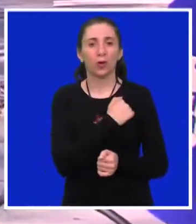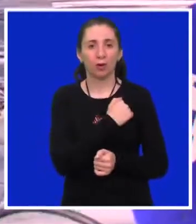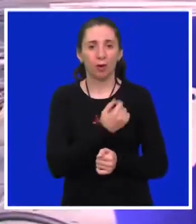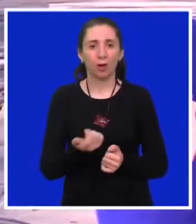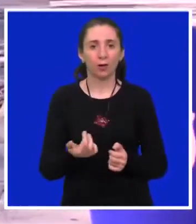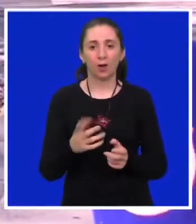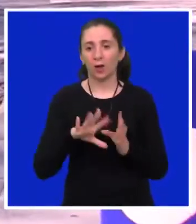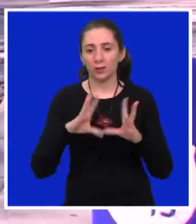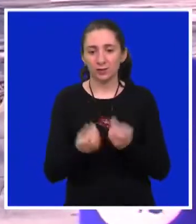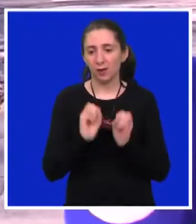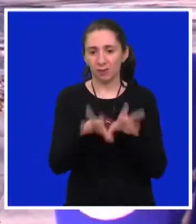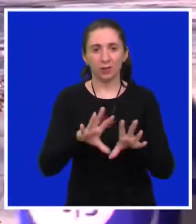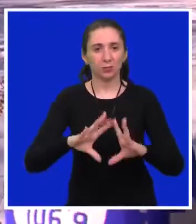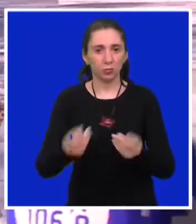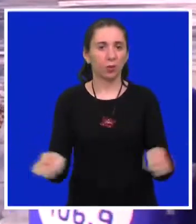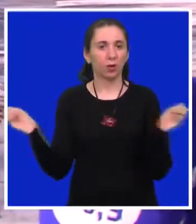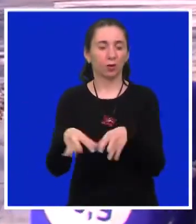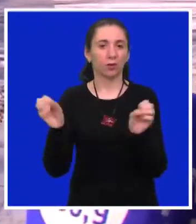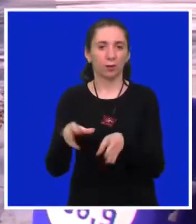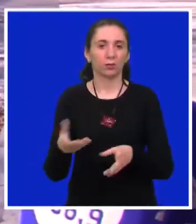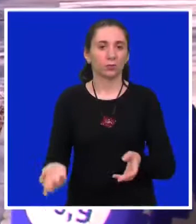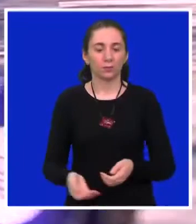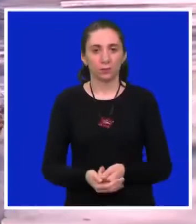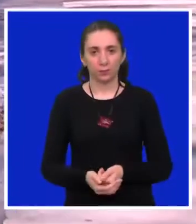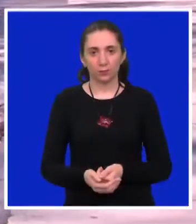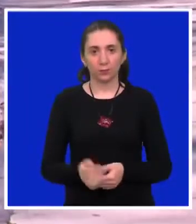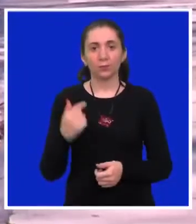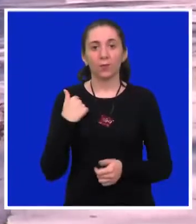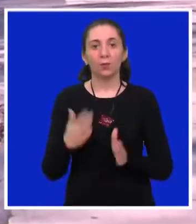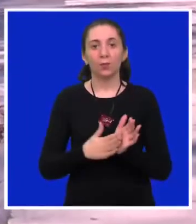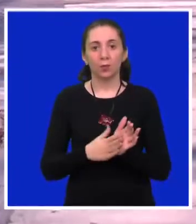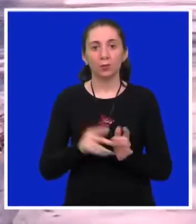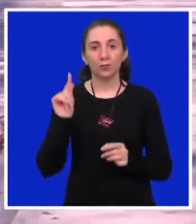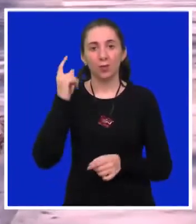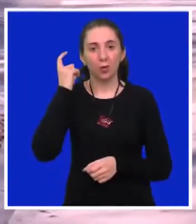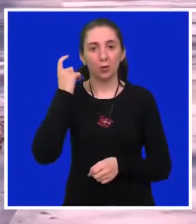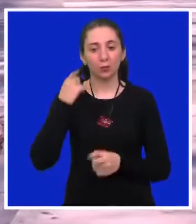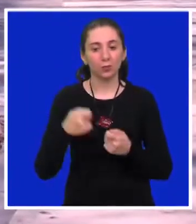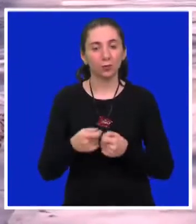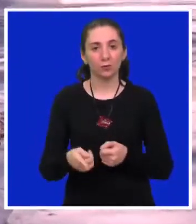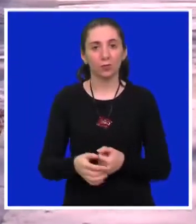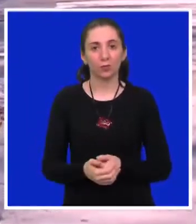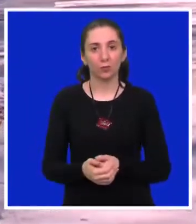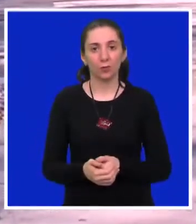to ne da, koji to sve bacaju sve zajedno, pa kud puklo da puklo? Ja bi poručila da razmisle